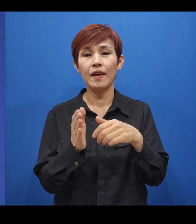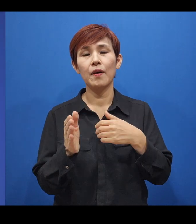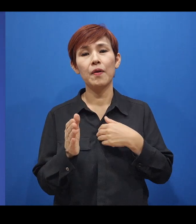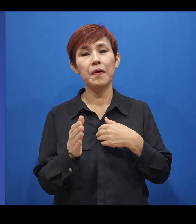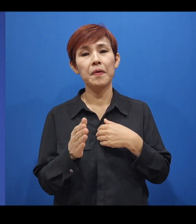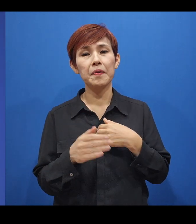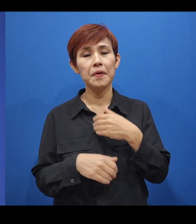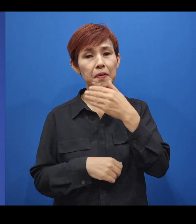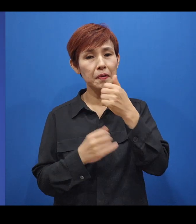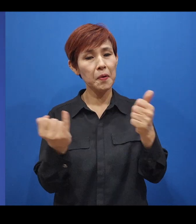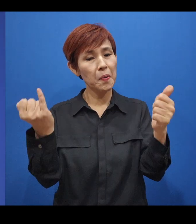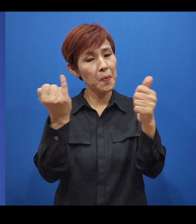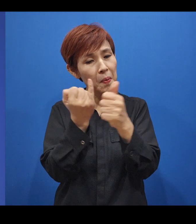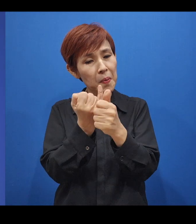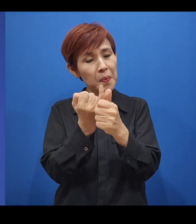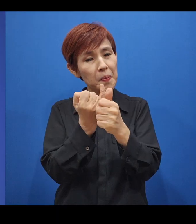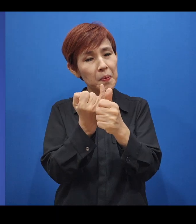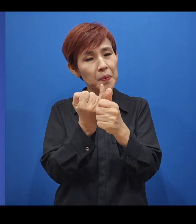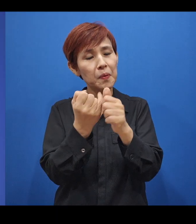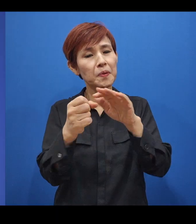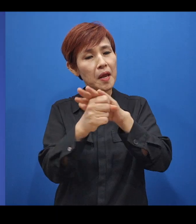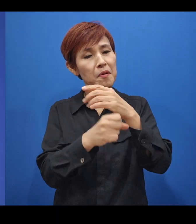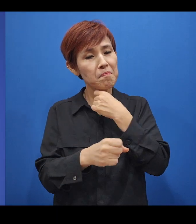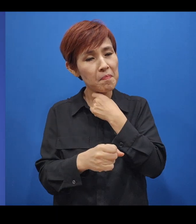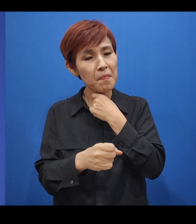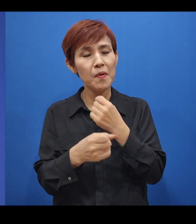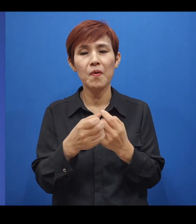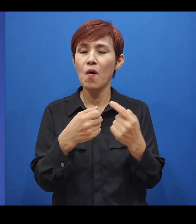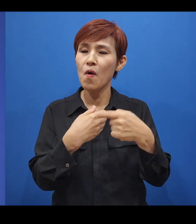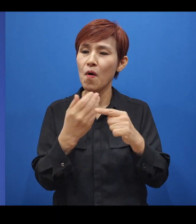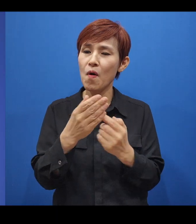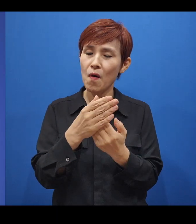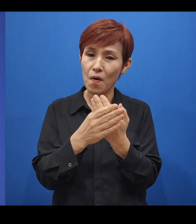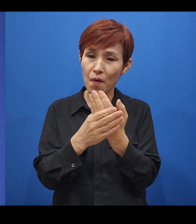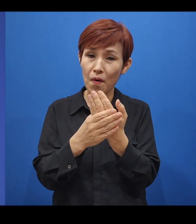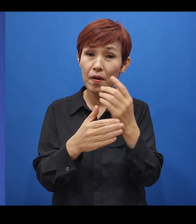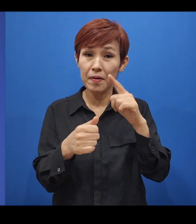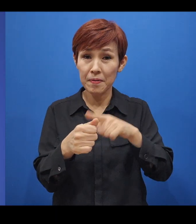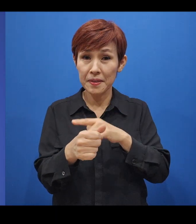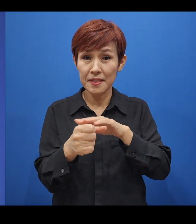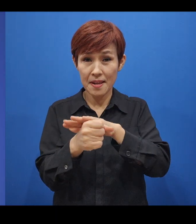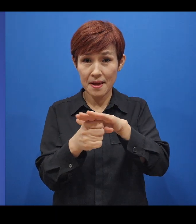싶어집니다. 그렇게 해서 생육하고 번성할 수 있으니까.